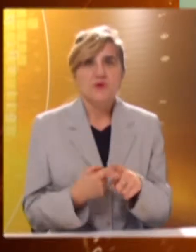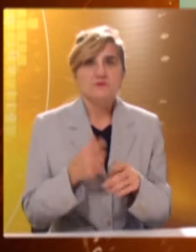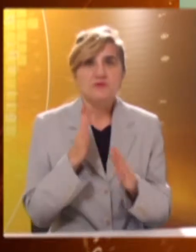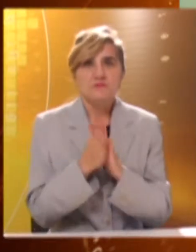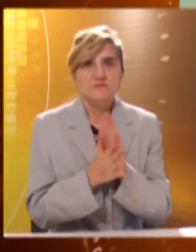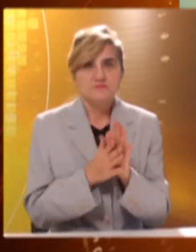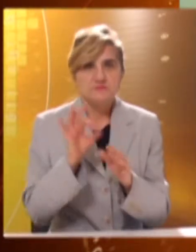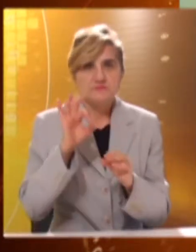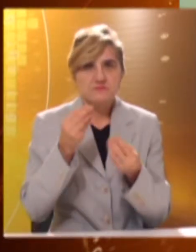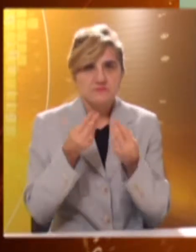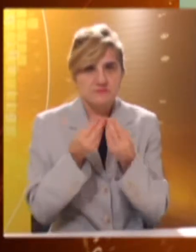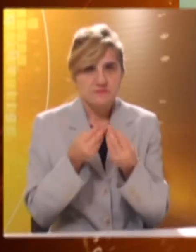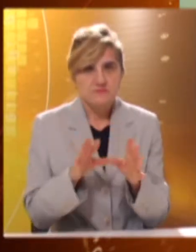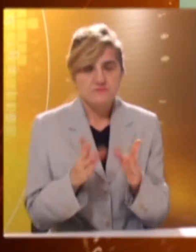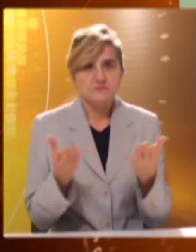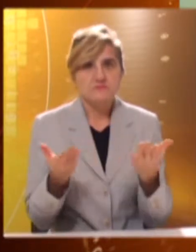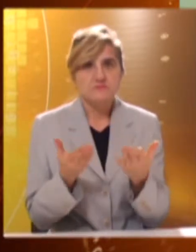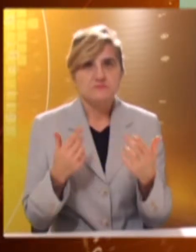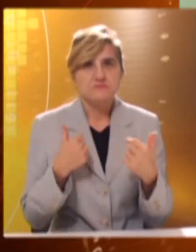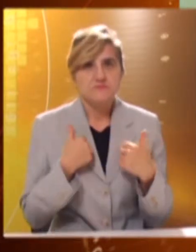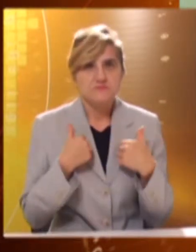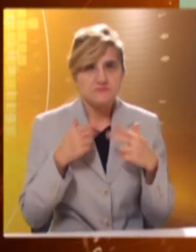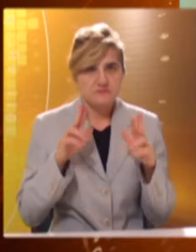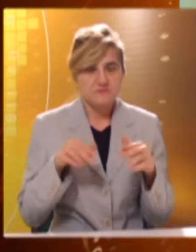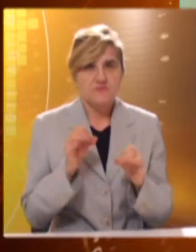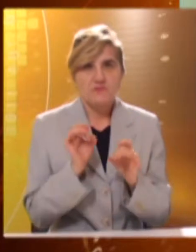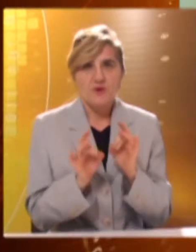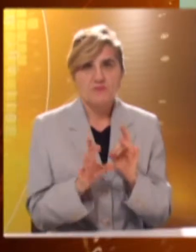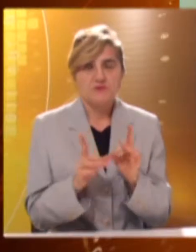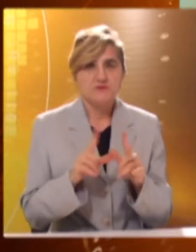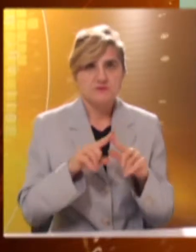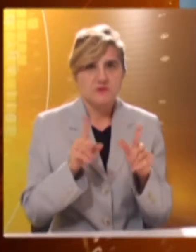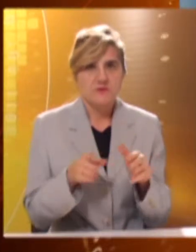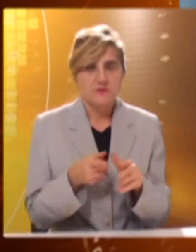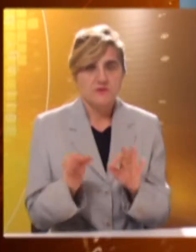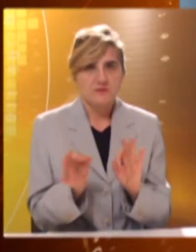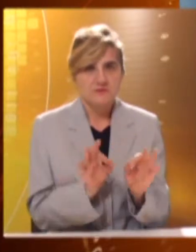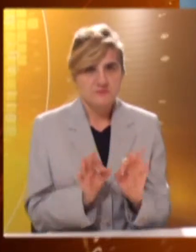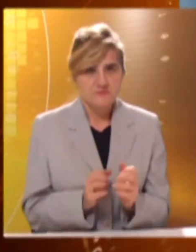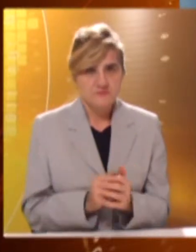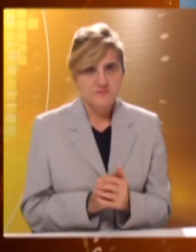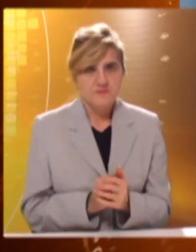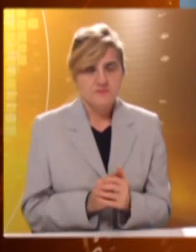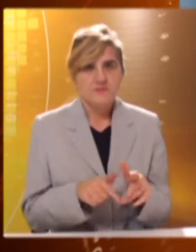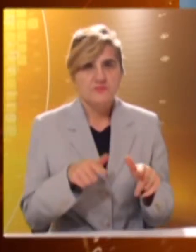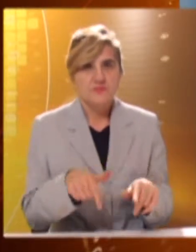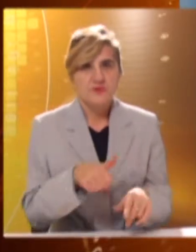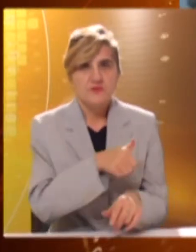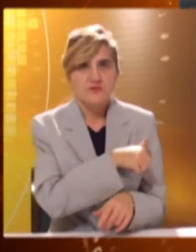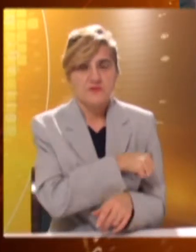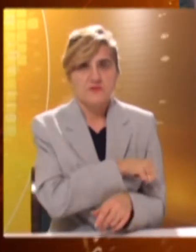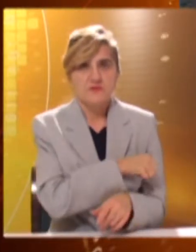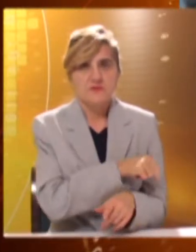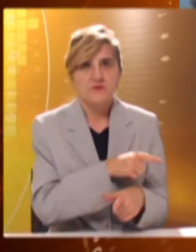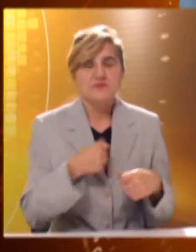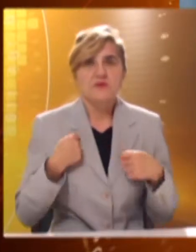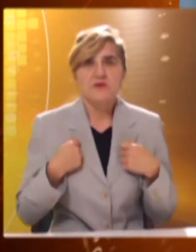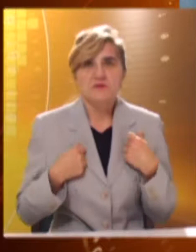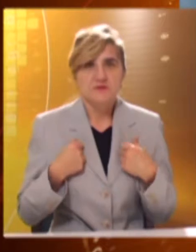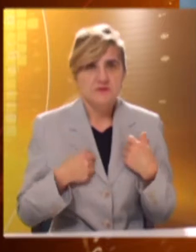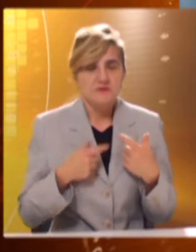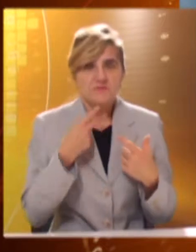direktan kontakt, i što će nam sve omogućiti da brže završavamo predmete. U prvoj polovini ove godine subotičkim preduzetnicima su na